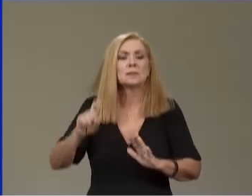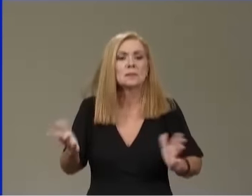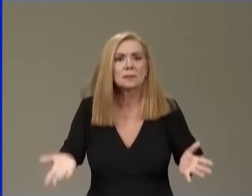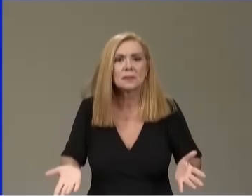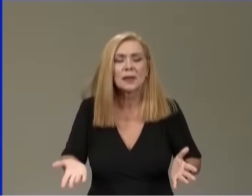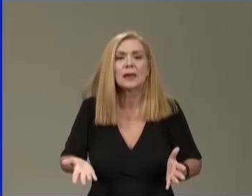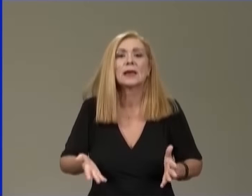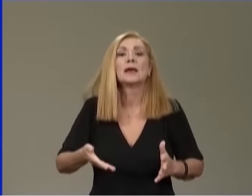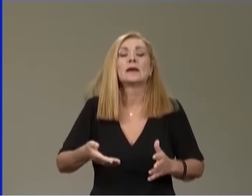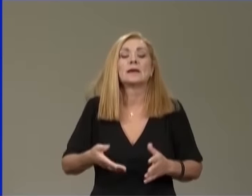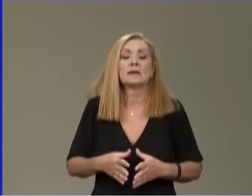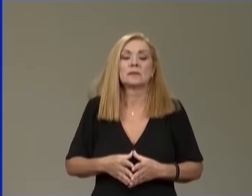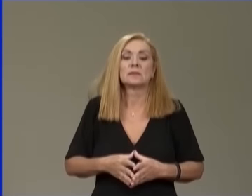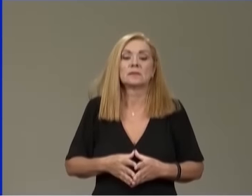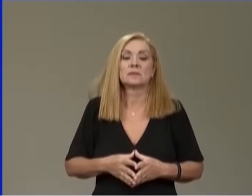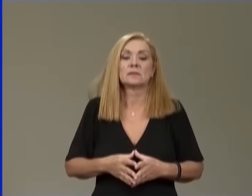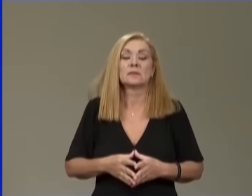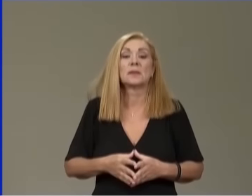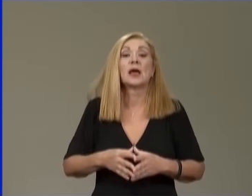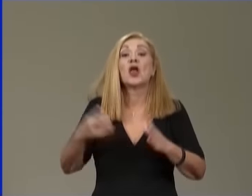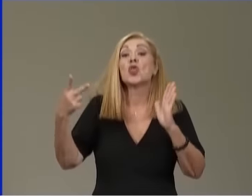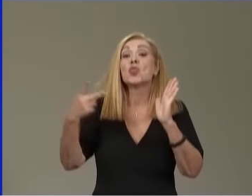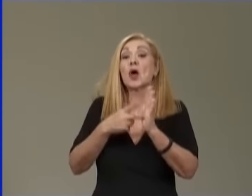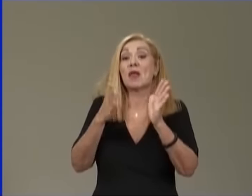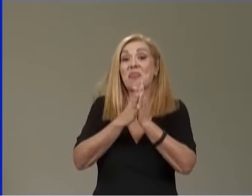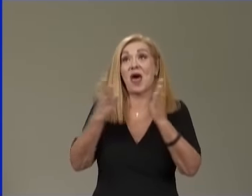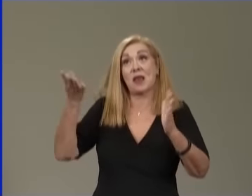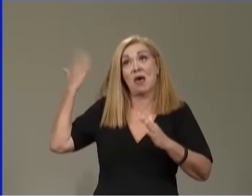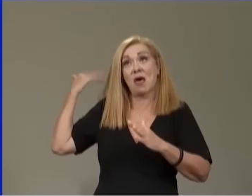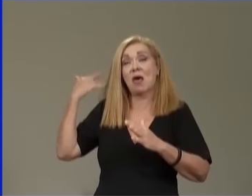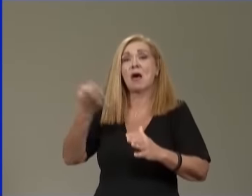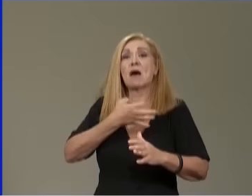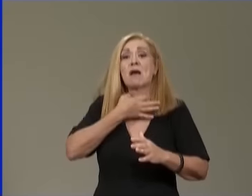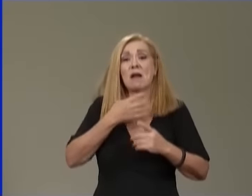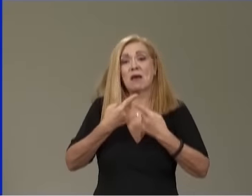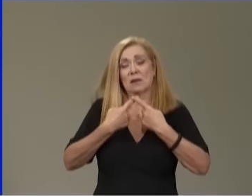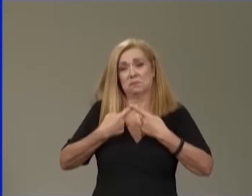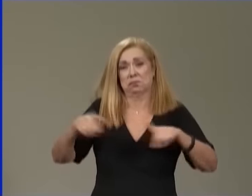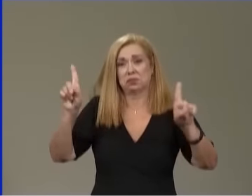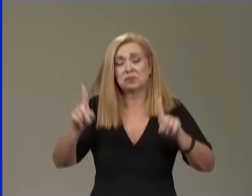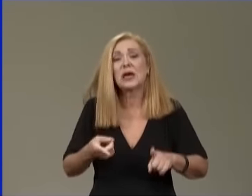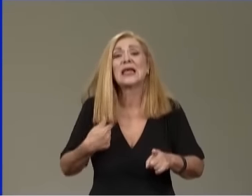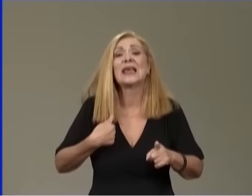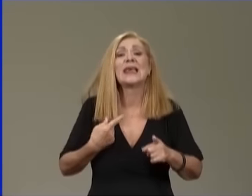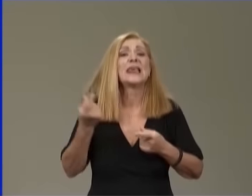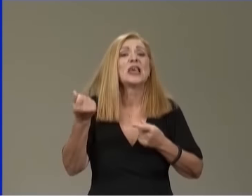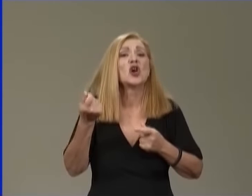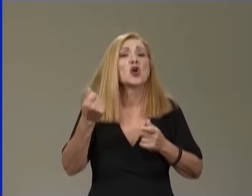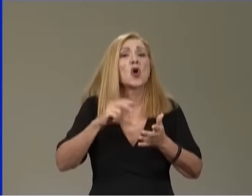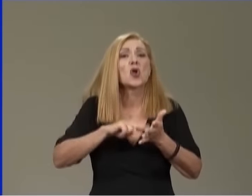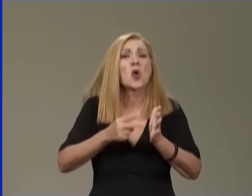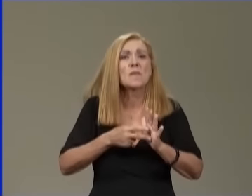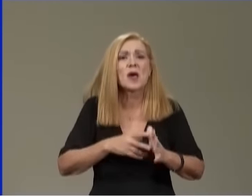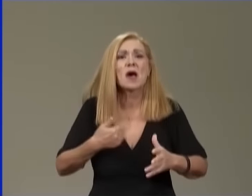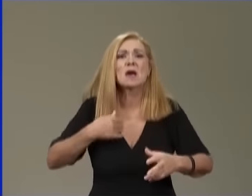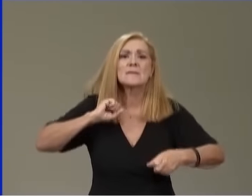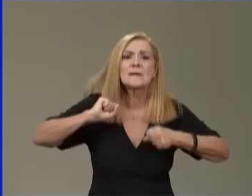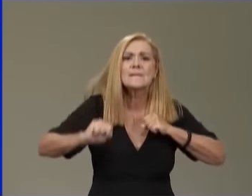άλλες ήταν οι ανάγκες του 2019, με μια οικονομία να παλεύει ουσιαστικά να βγει από την